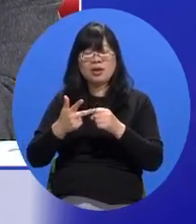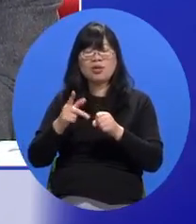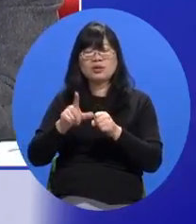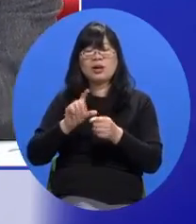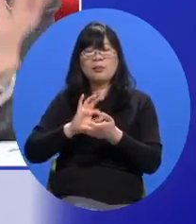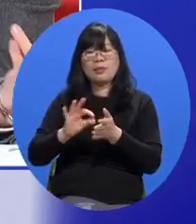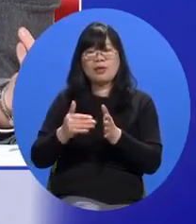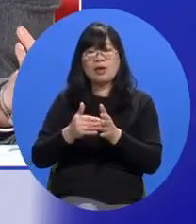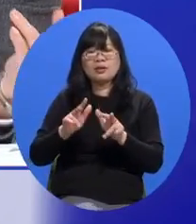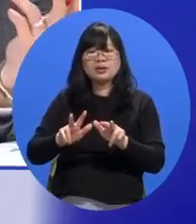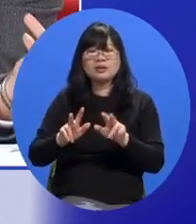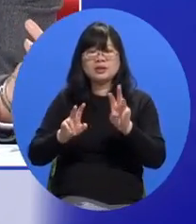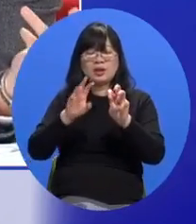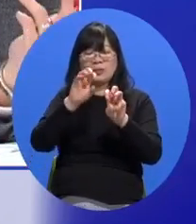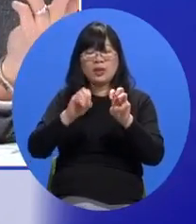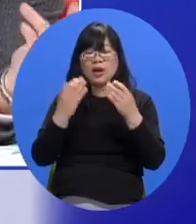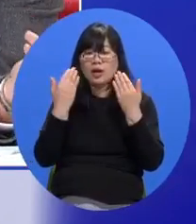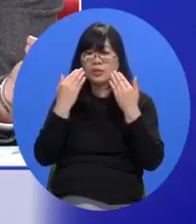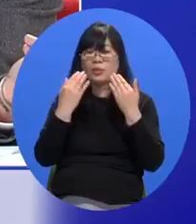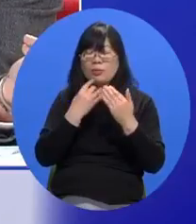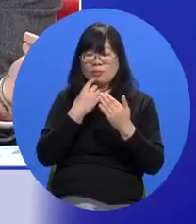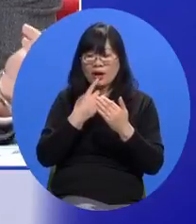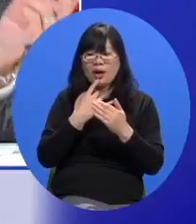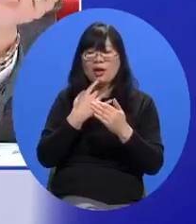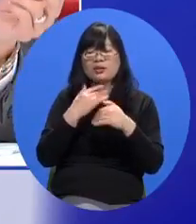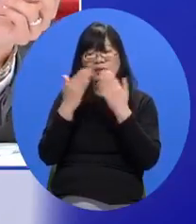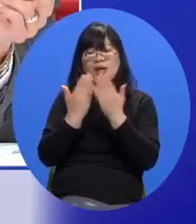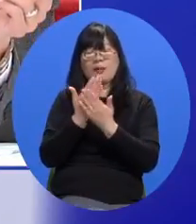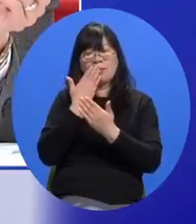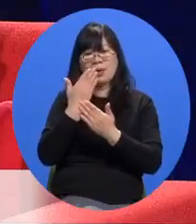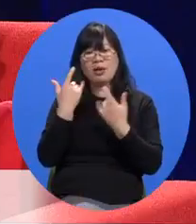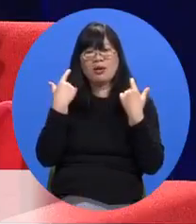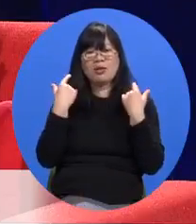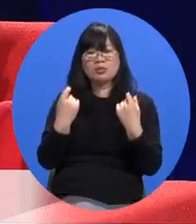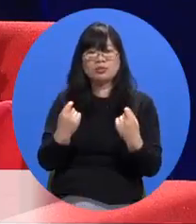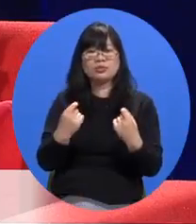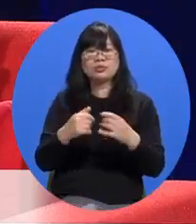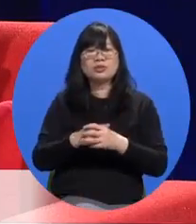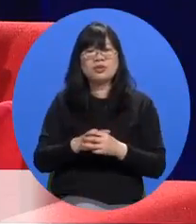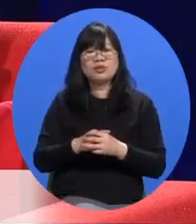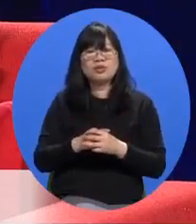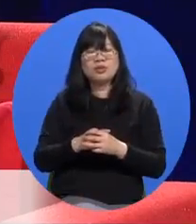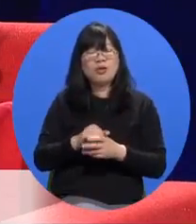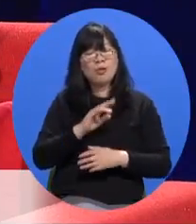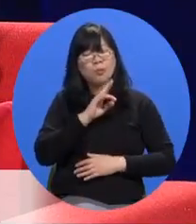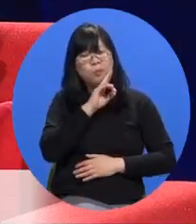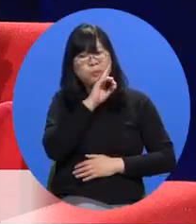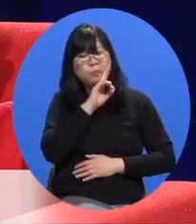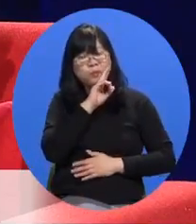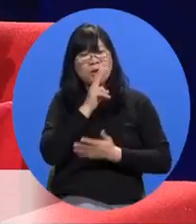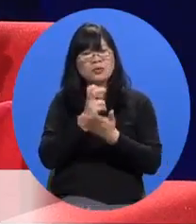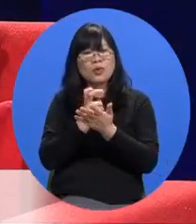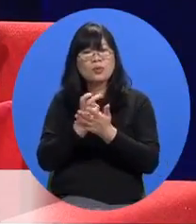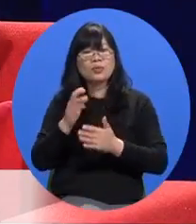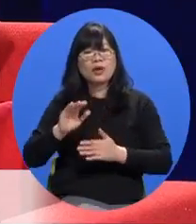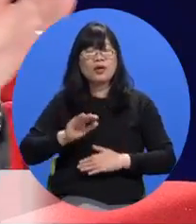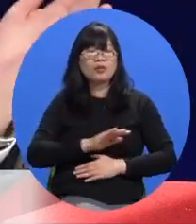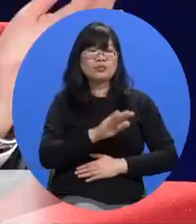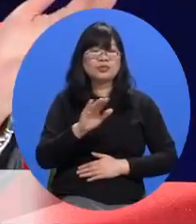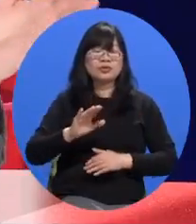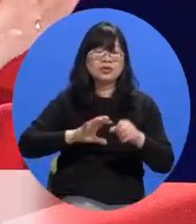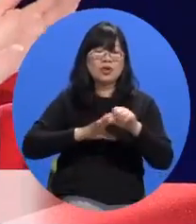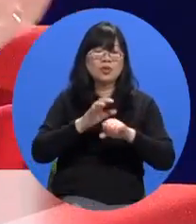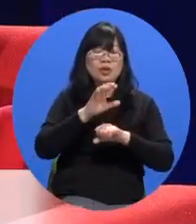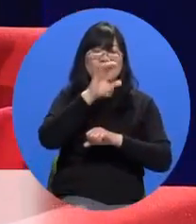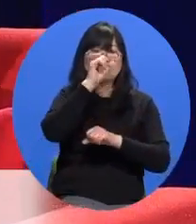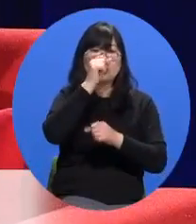걸렸고요. 네. 지금 현재도 30%의 학교밖에 못하고 있고 여전히 의문점이 남는 제도인데 우리는 이렇게 전 세계의